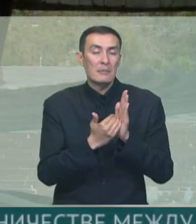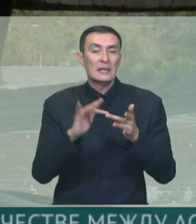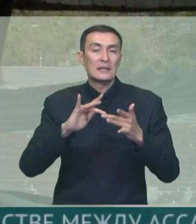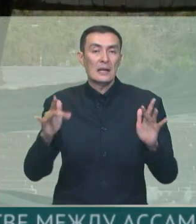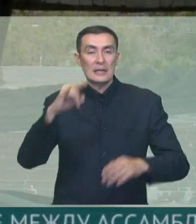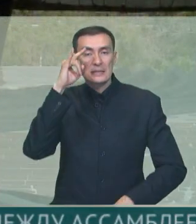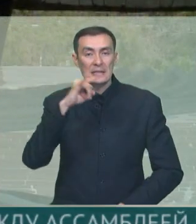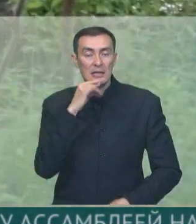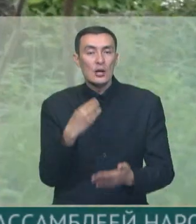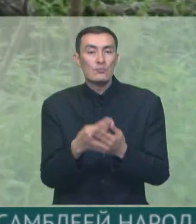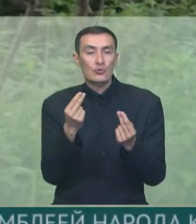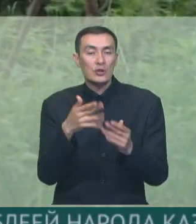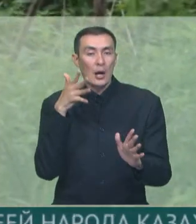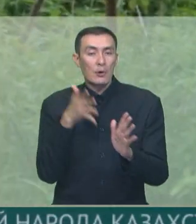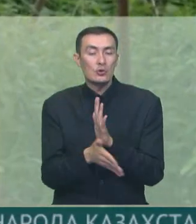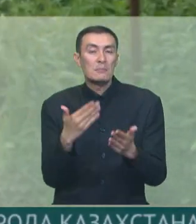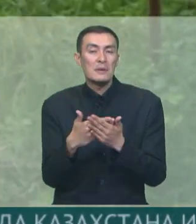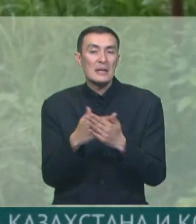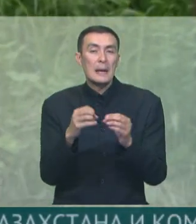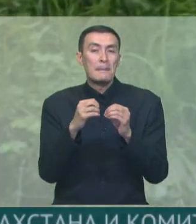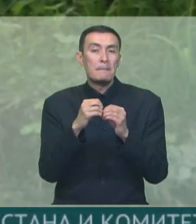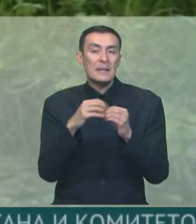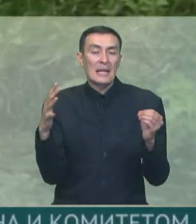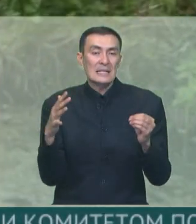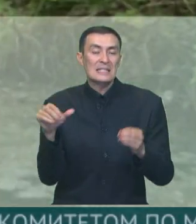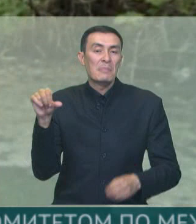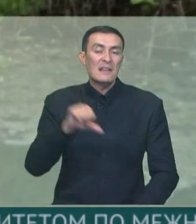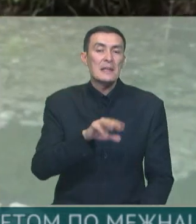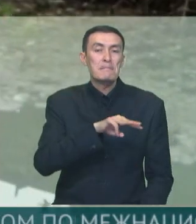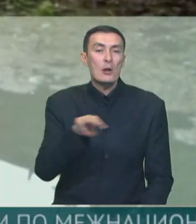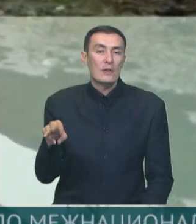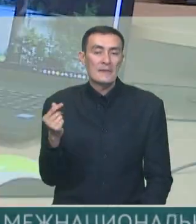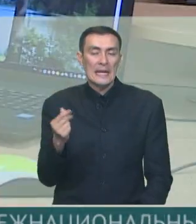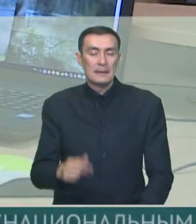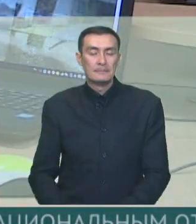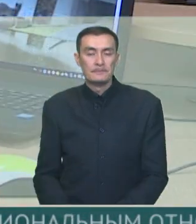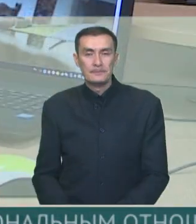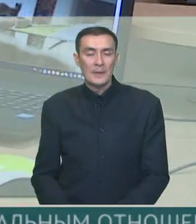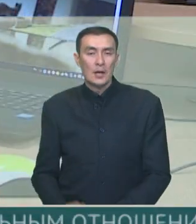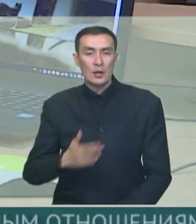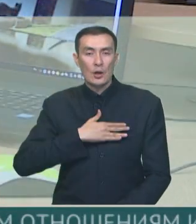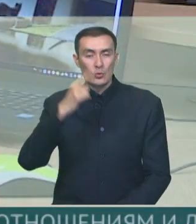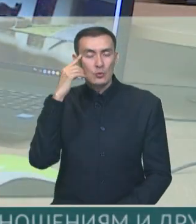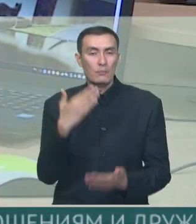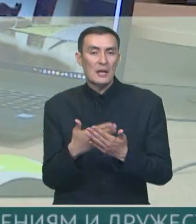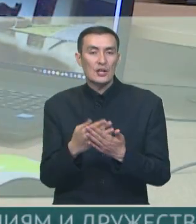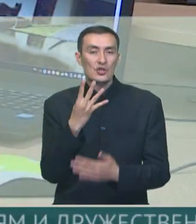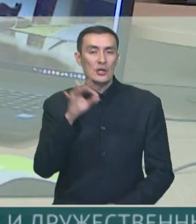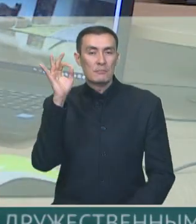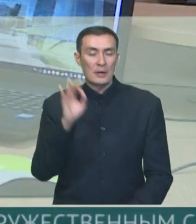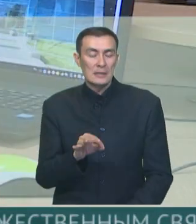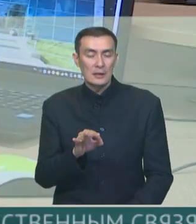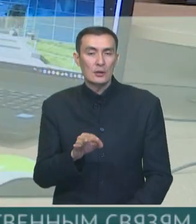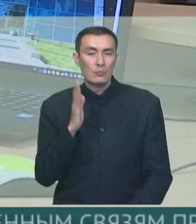Казахстан». Бюджет ООН обошелся примерно в 15,5 миллионов тенге. Думаю, порядка 4% планируем,